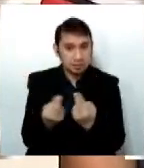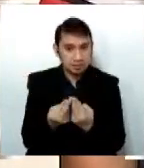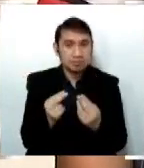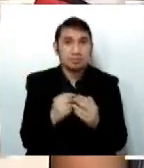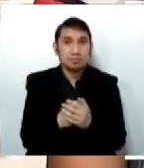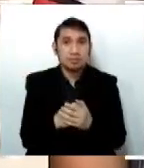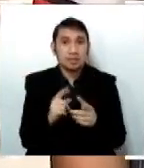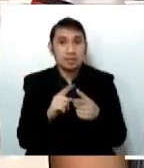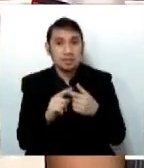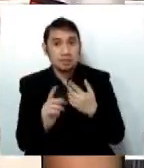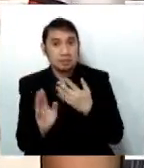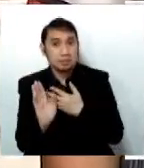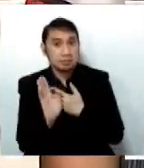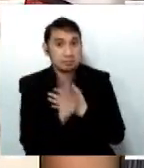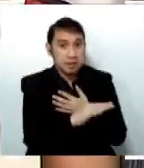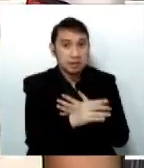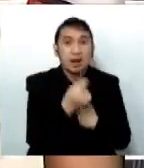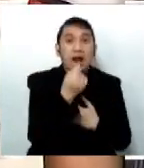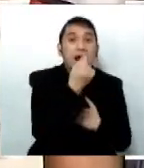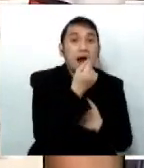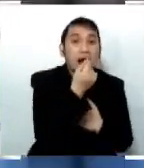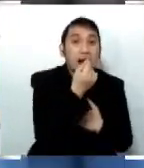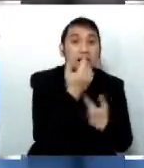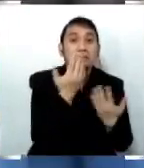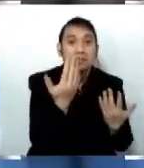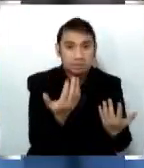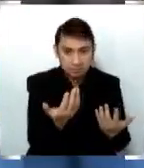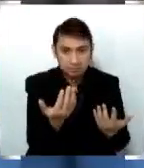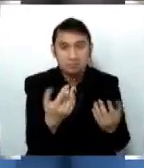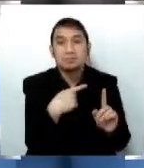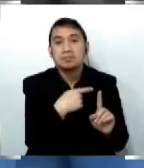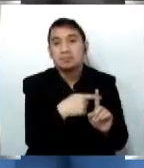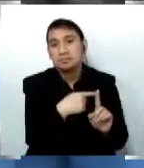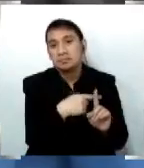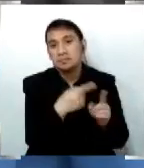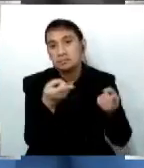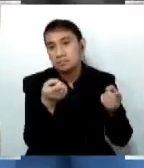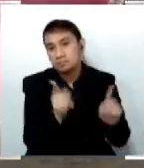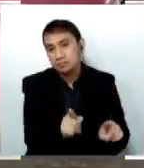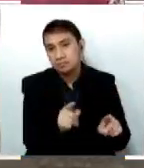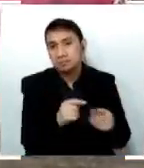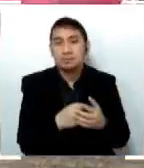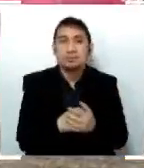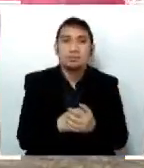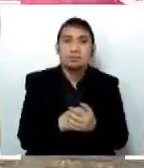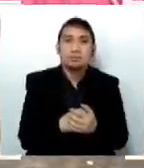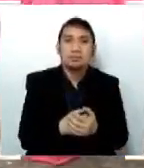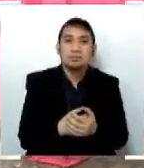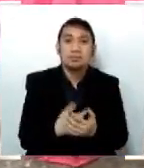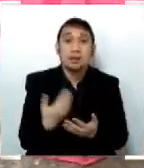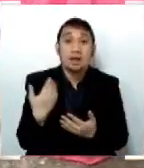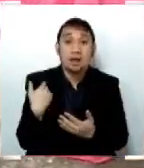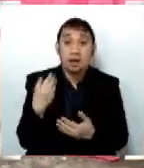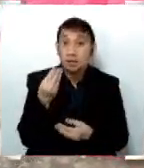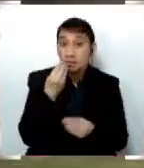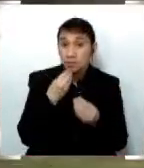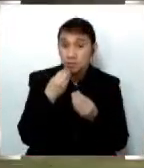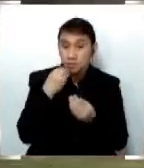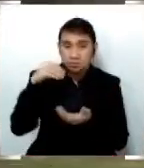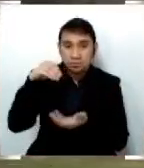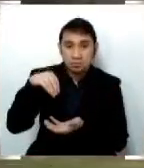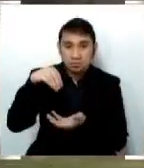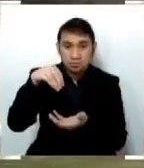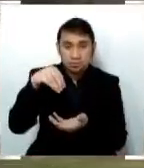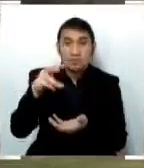dito, nagpa-swab, nagpositive po yun. Delivery ka! May food packs at tubig namang ipinadadala ang